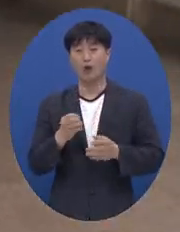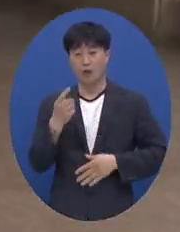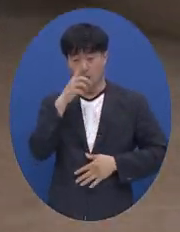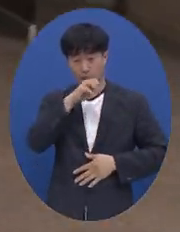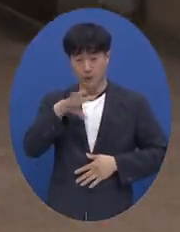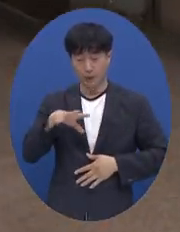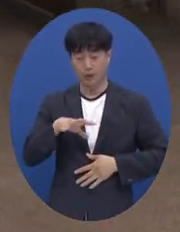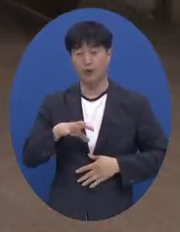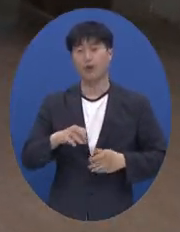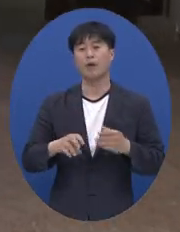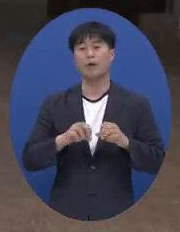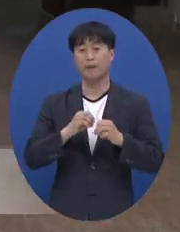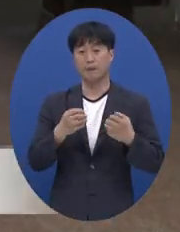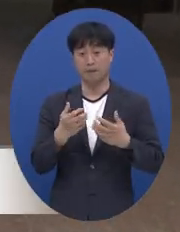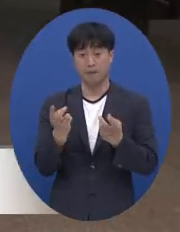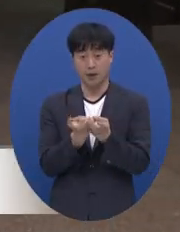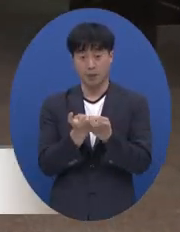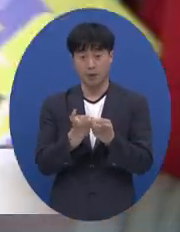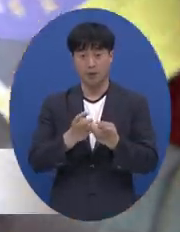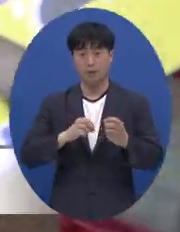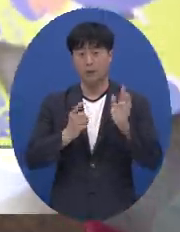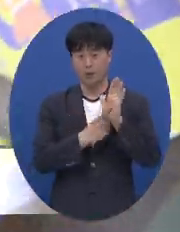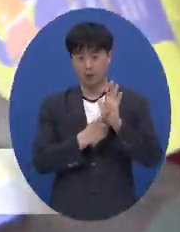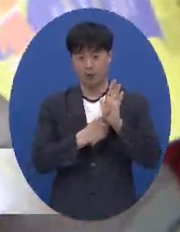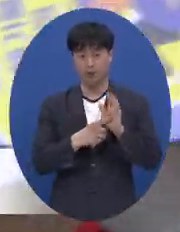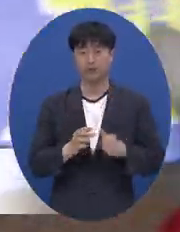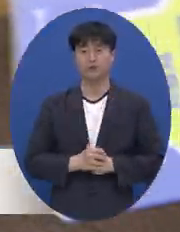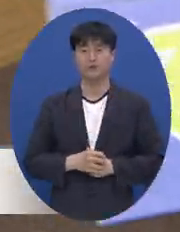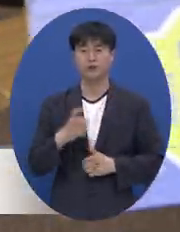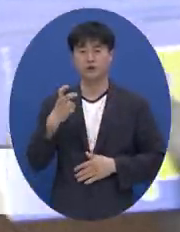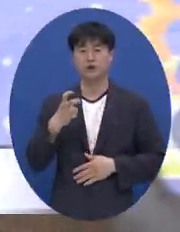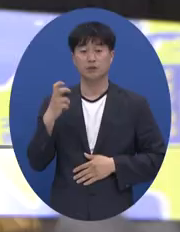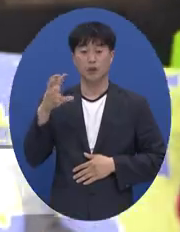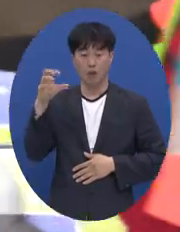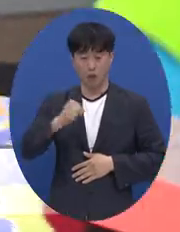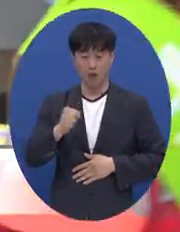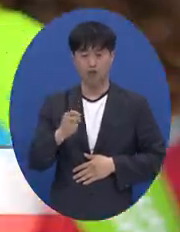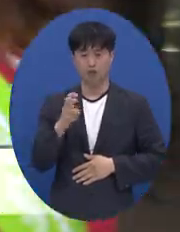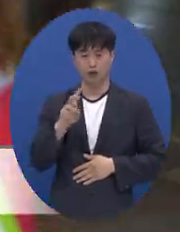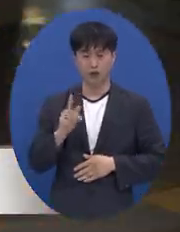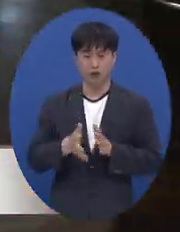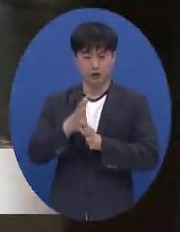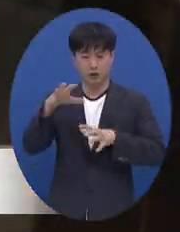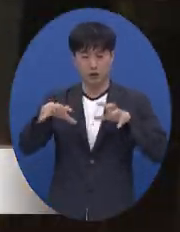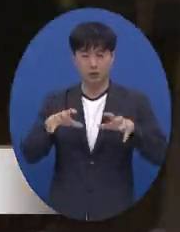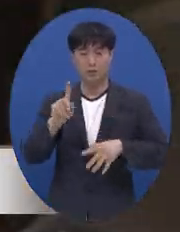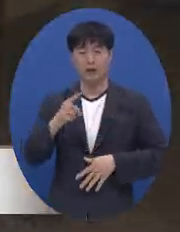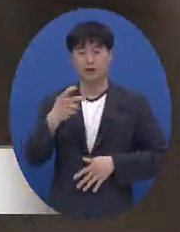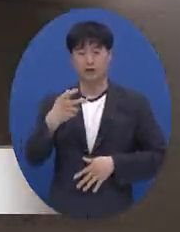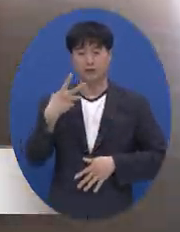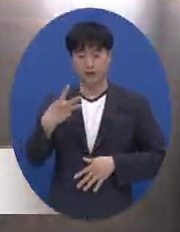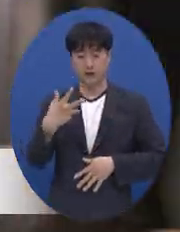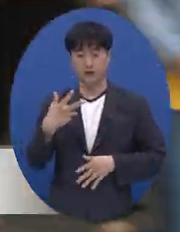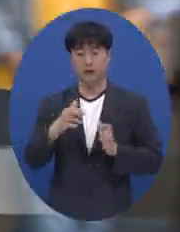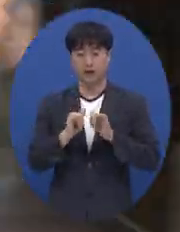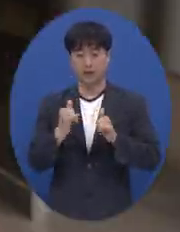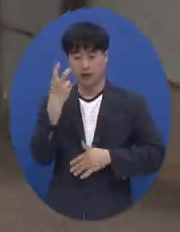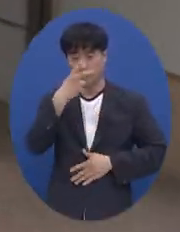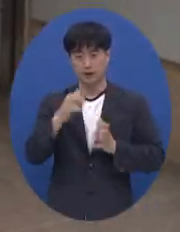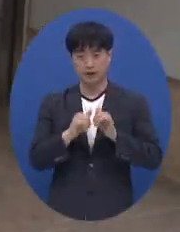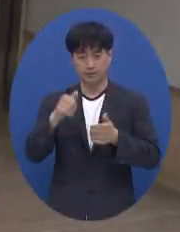등의 활동을 하게 됩니다. 20억여 원의 도비를 투입해 도내 21개 시군에 177명의 감시원을